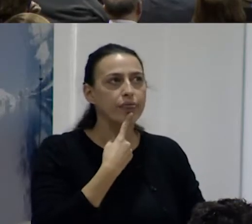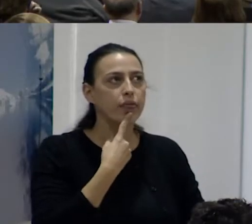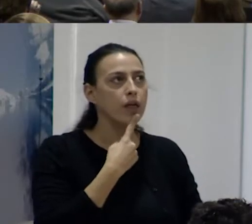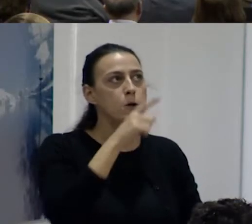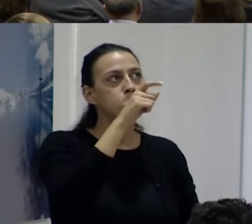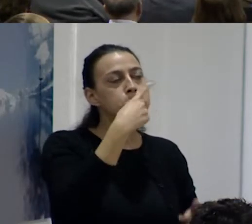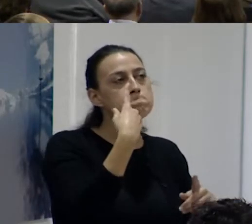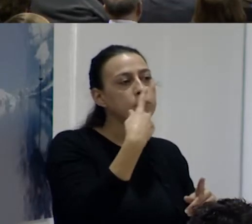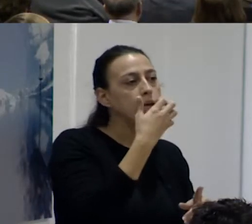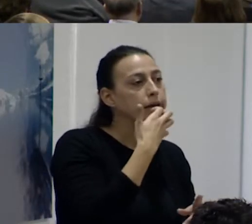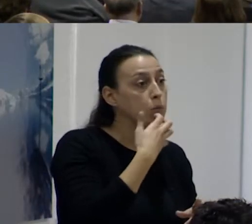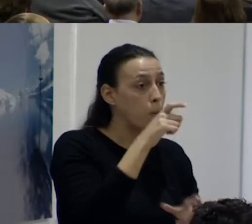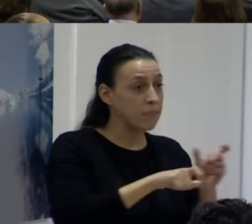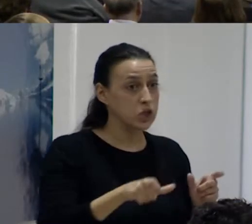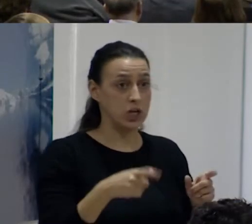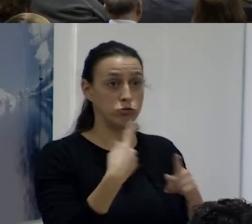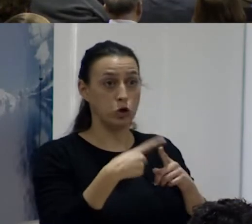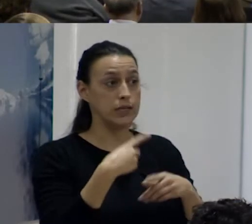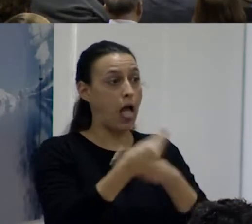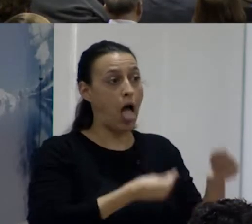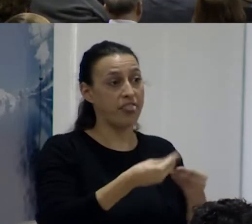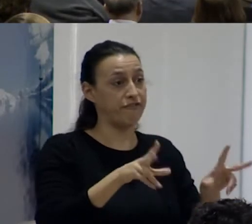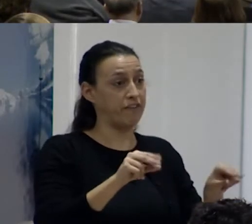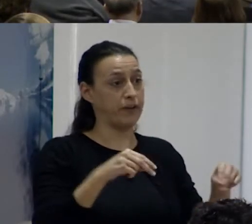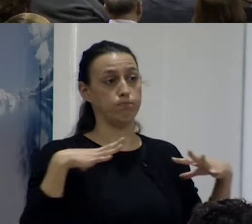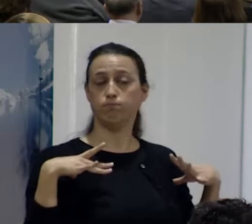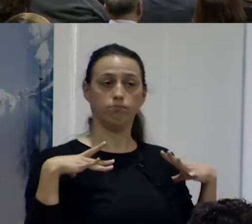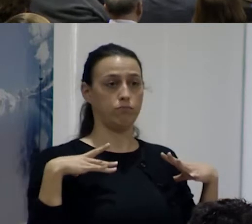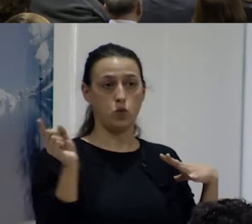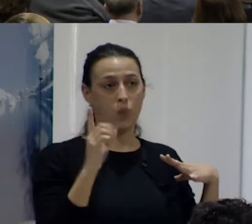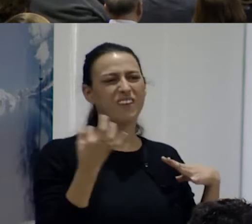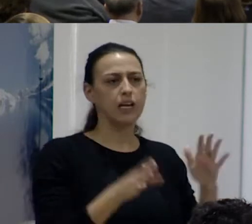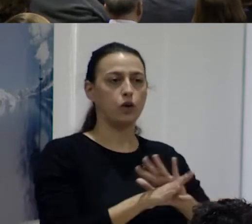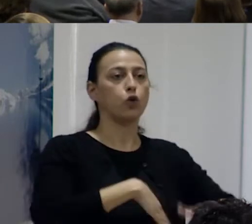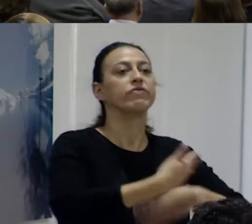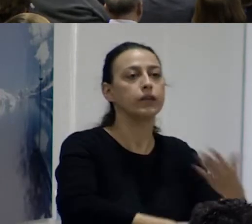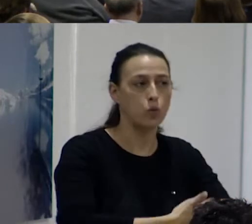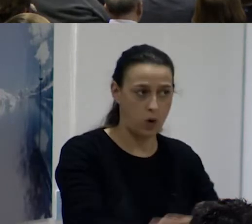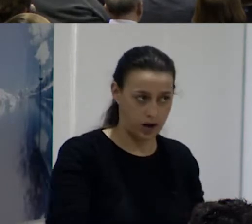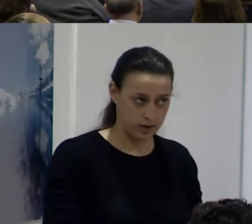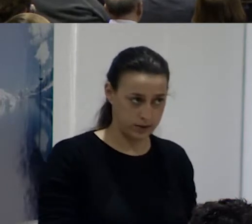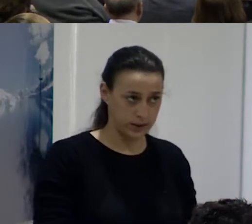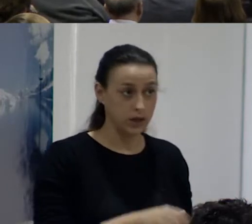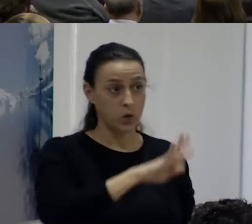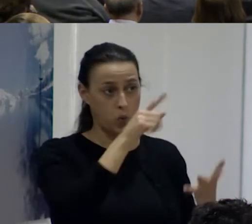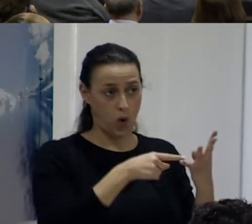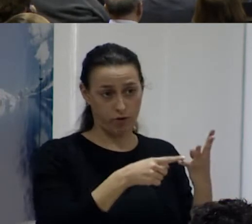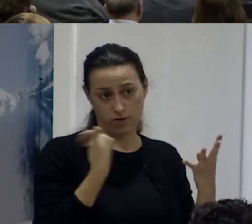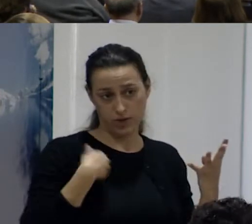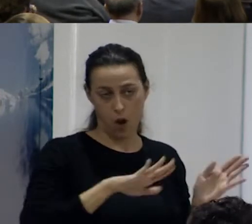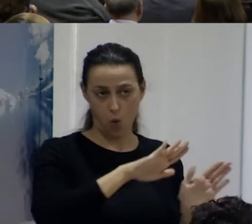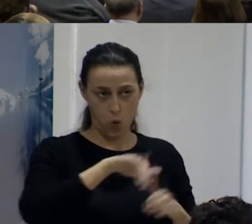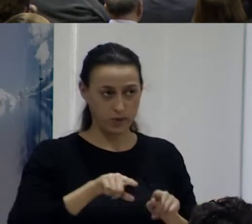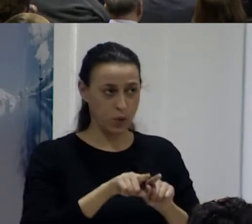perfecció estàtica no existeix, ni tampoc un insuperable saber últim. 4. Per acabar,